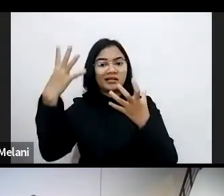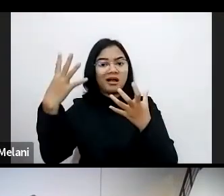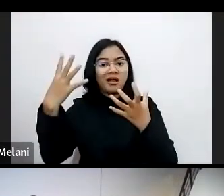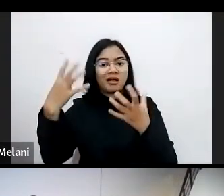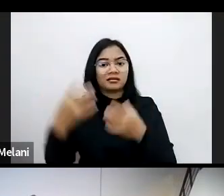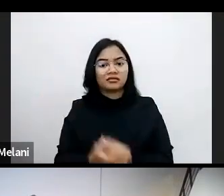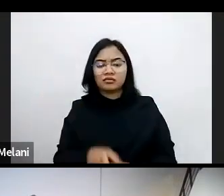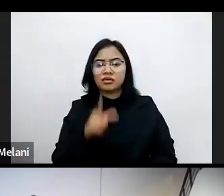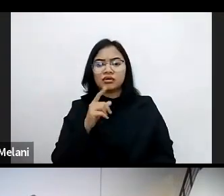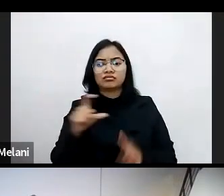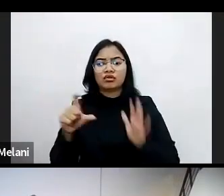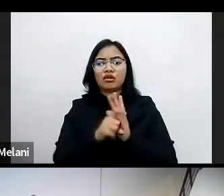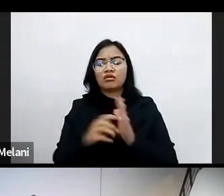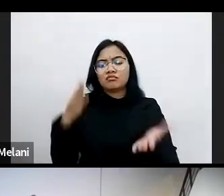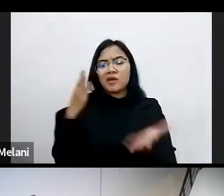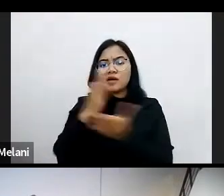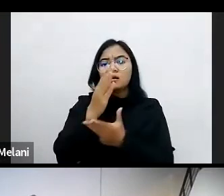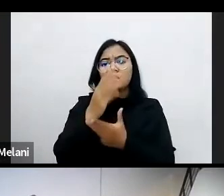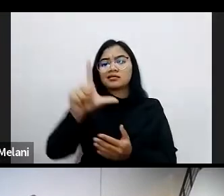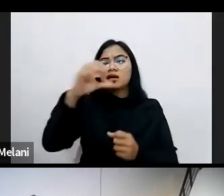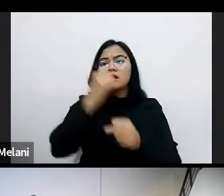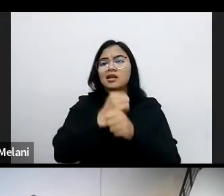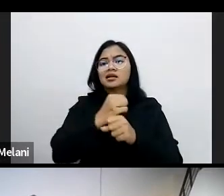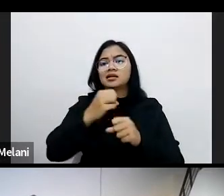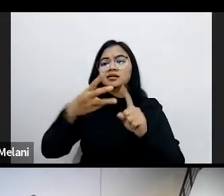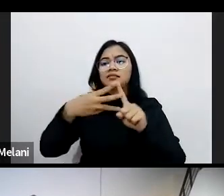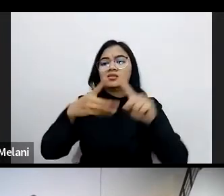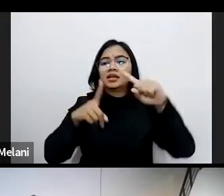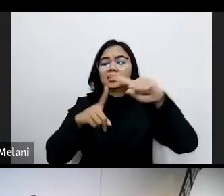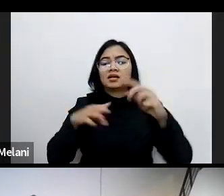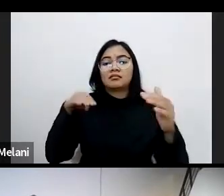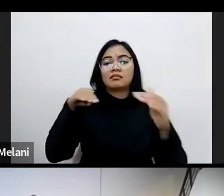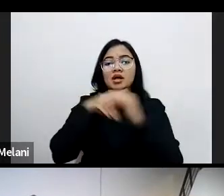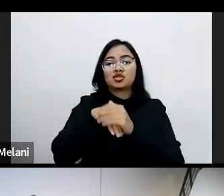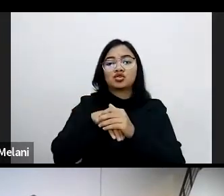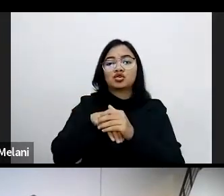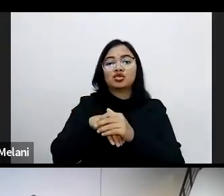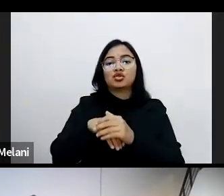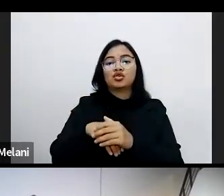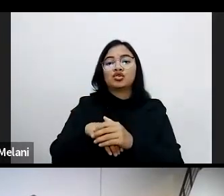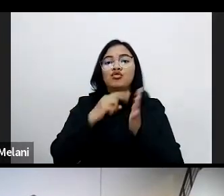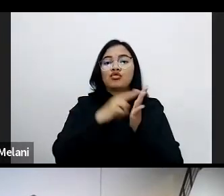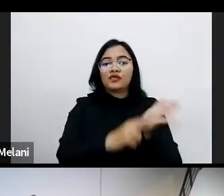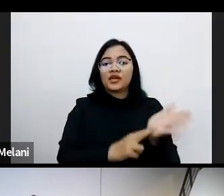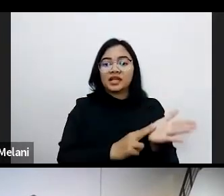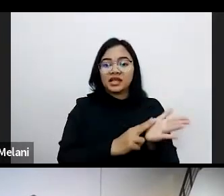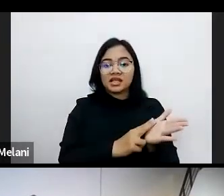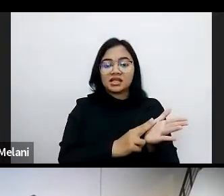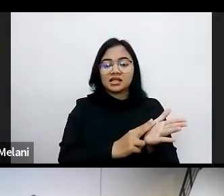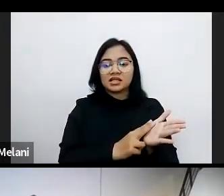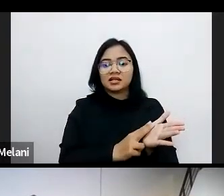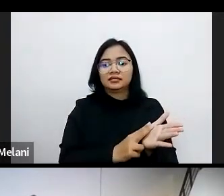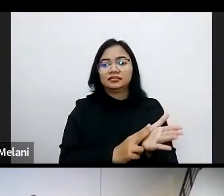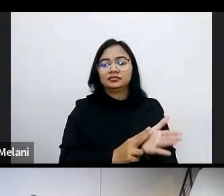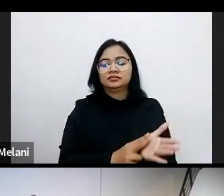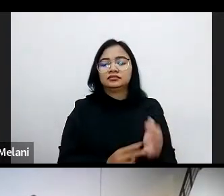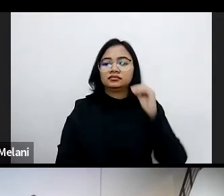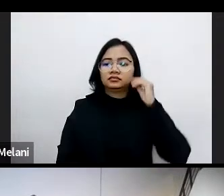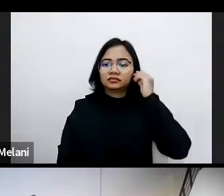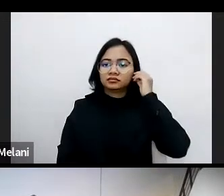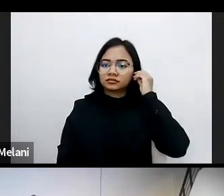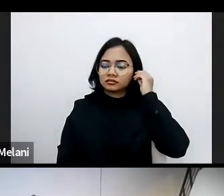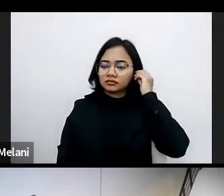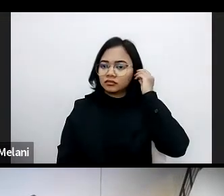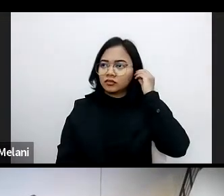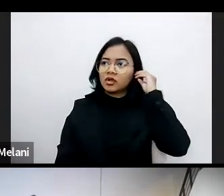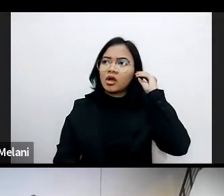melarang LGBT masuk kampus? Dan kalau ada, apa hukumannya? Gitu. Kemudian, mungkinkah